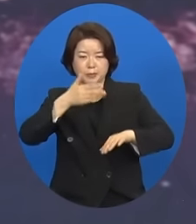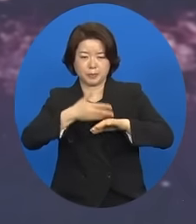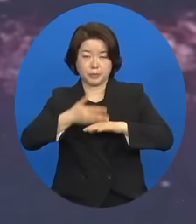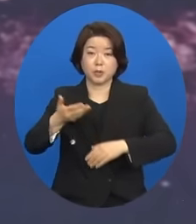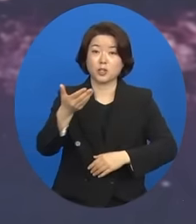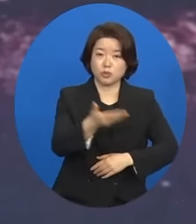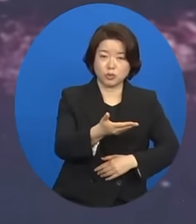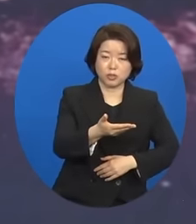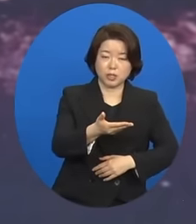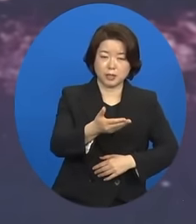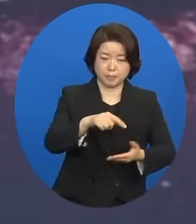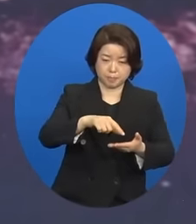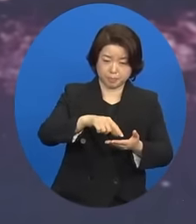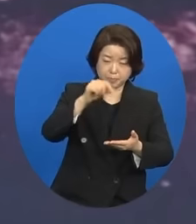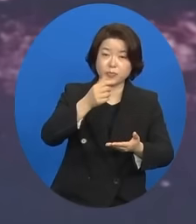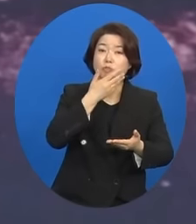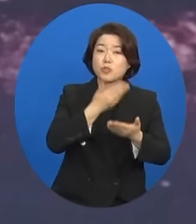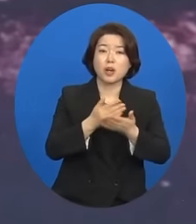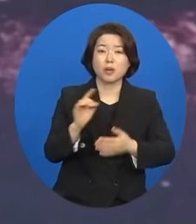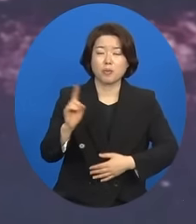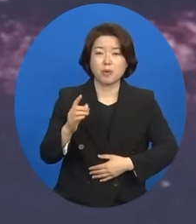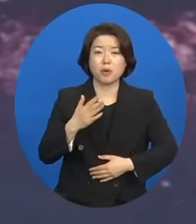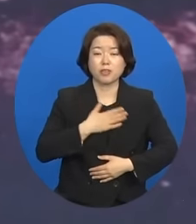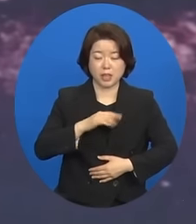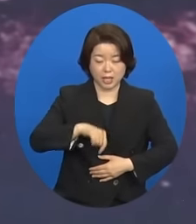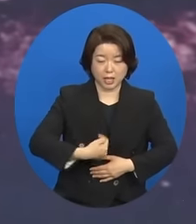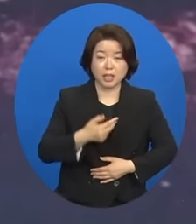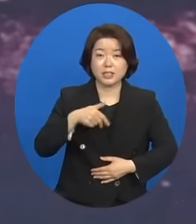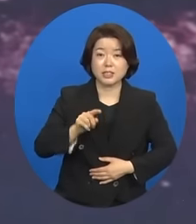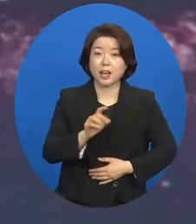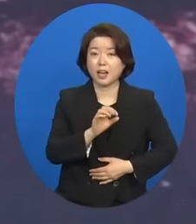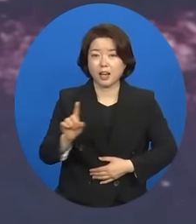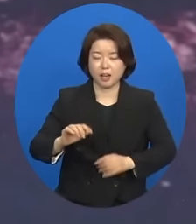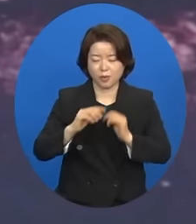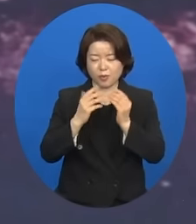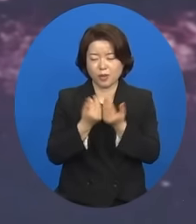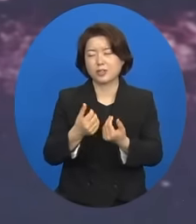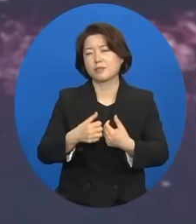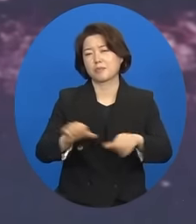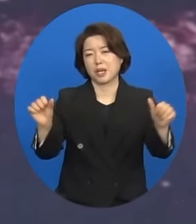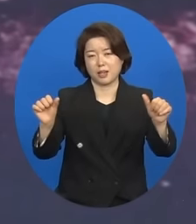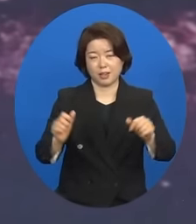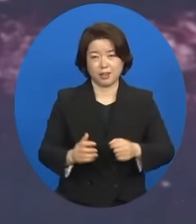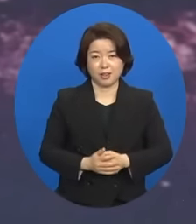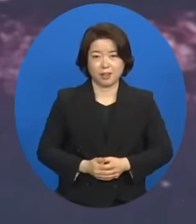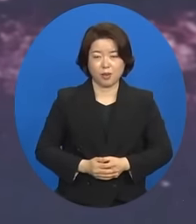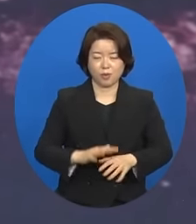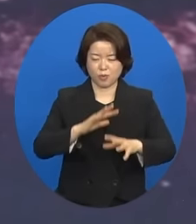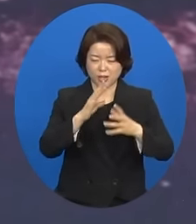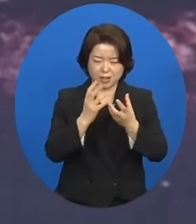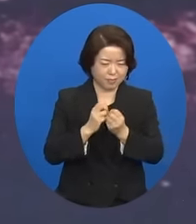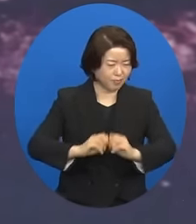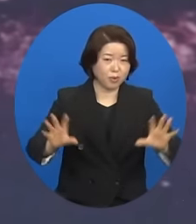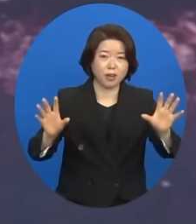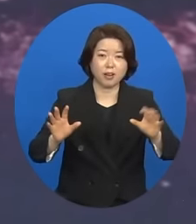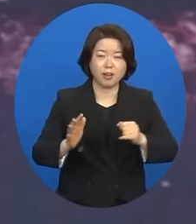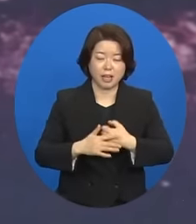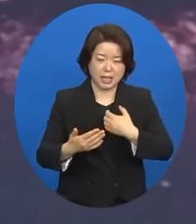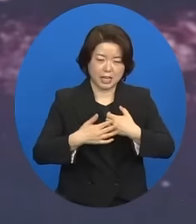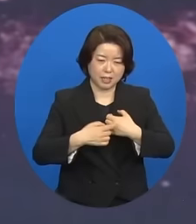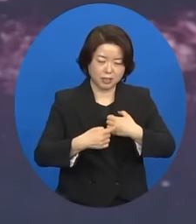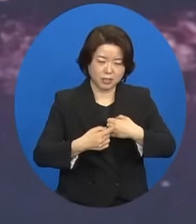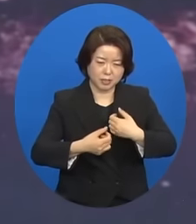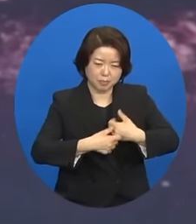핵심은 뭡니까 우리의 자가 완전히 깨어지는 것입니다 완전히 부서지는 것입니다 껍질이